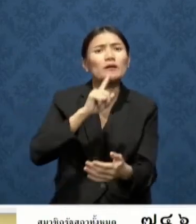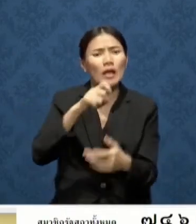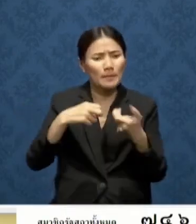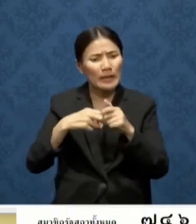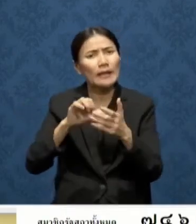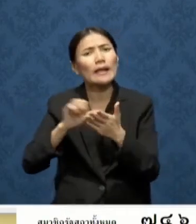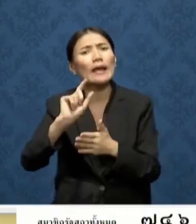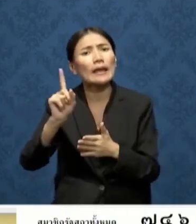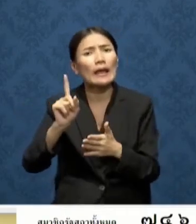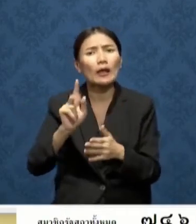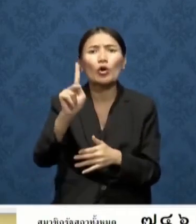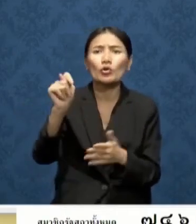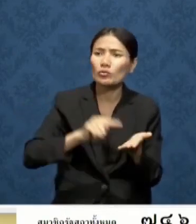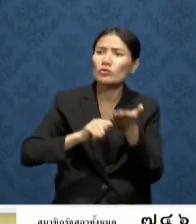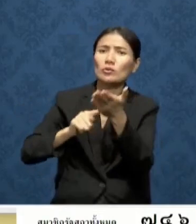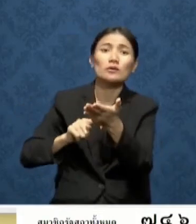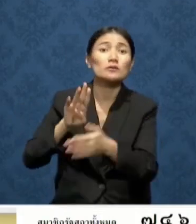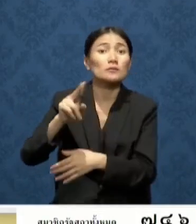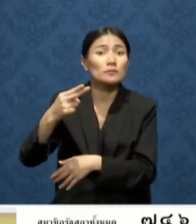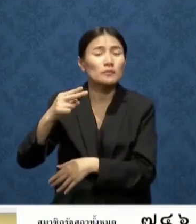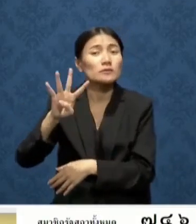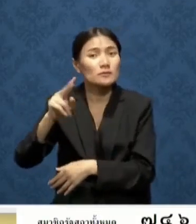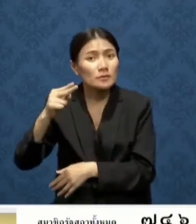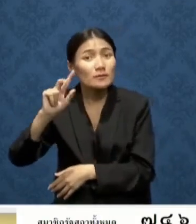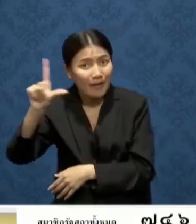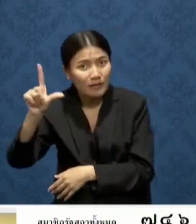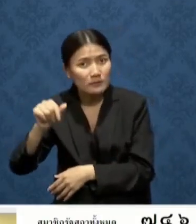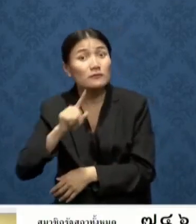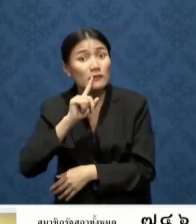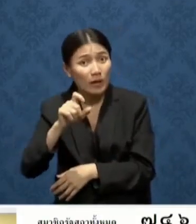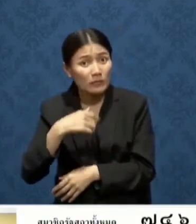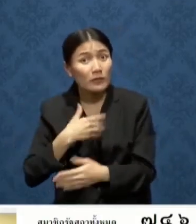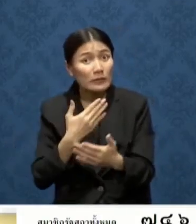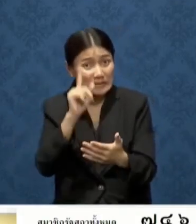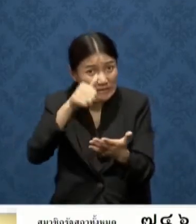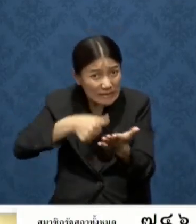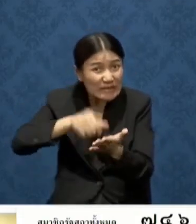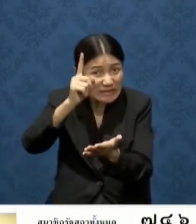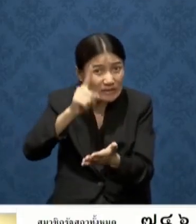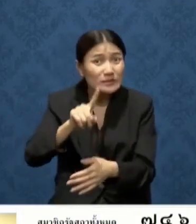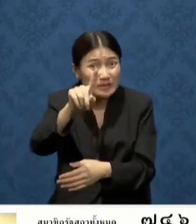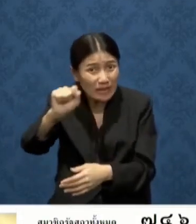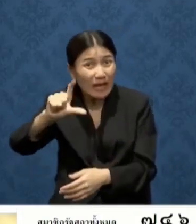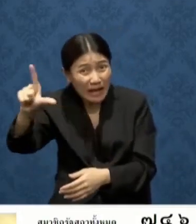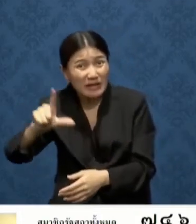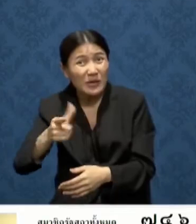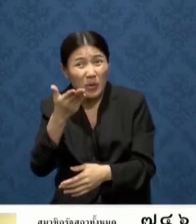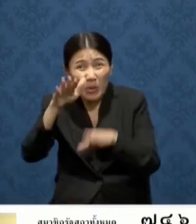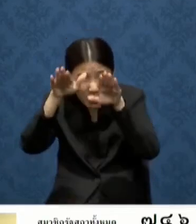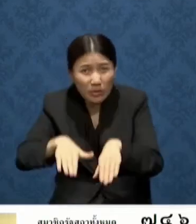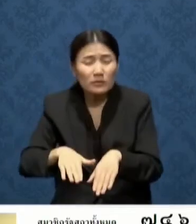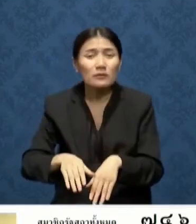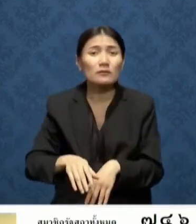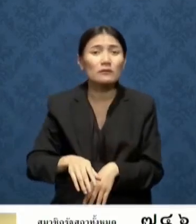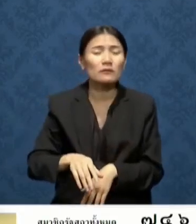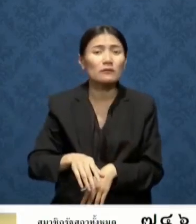เลขไปกักะกะตอ 40 ล้านบาทท่านมนใจแลวนะวจะเจราจานี่ 1 แนล้านให้เหลอ 40 ล้านโดยไม่ต้องเอาอะไรไปแลก